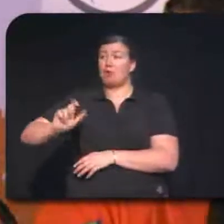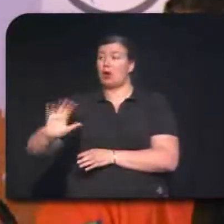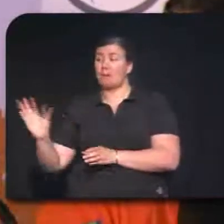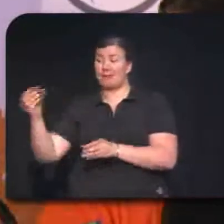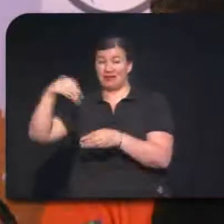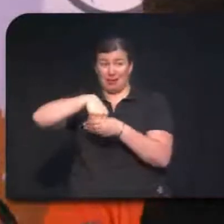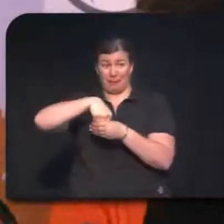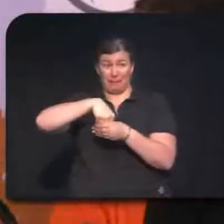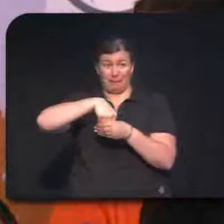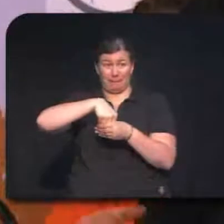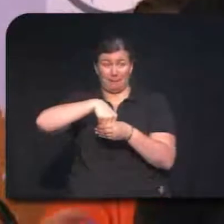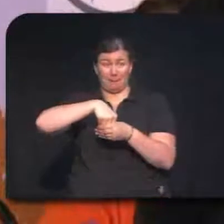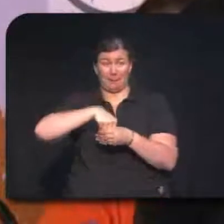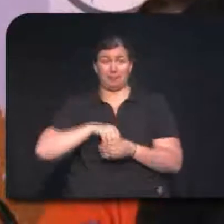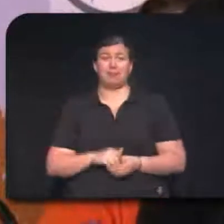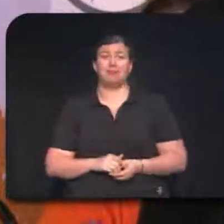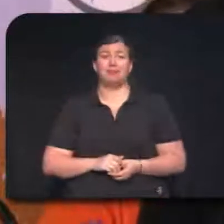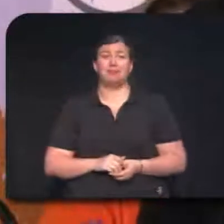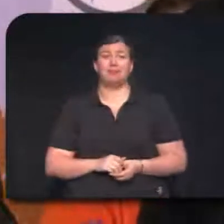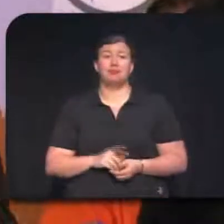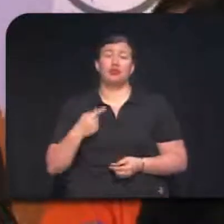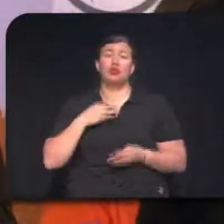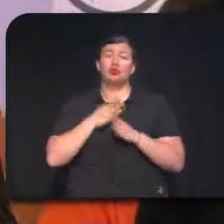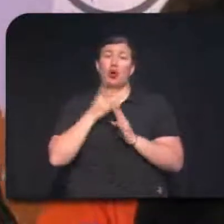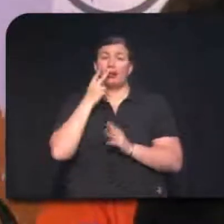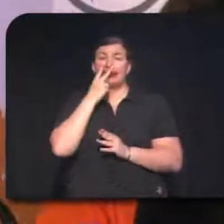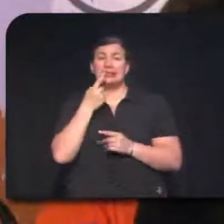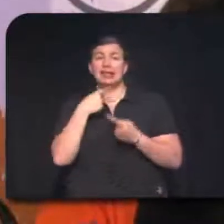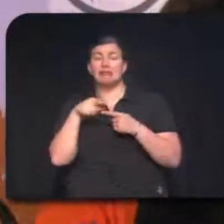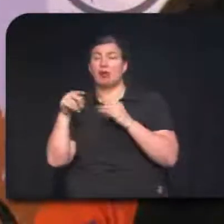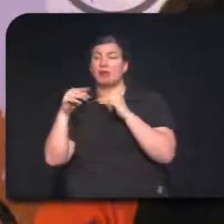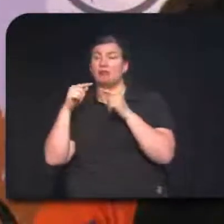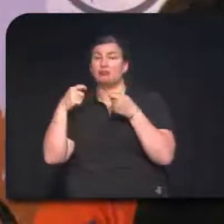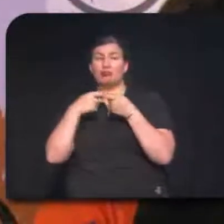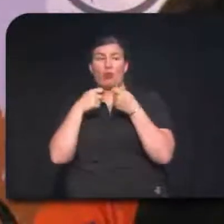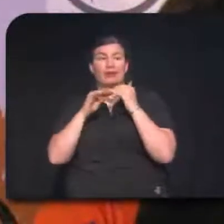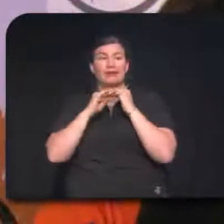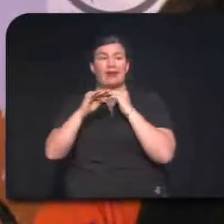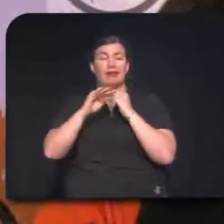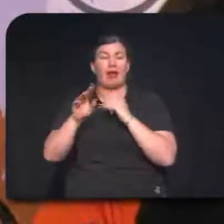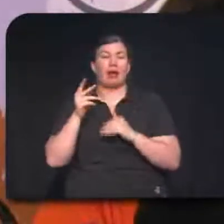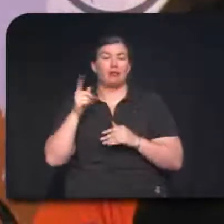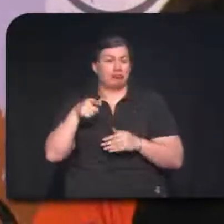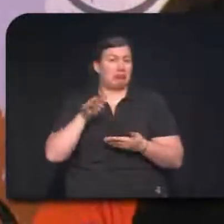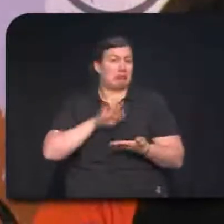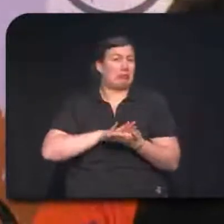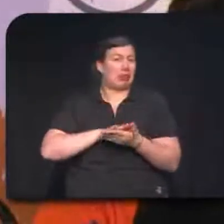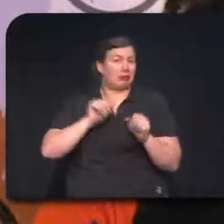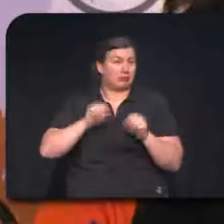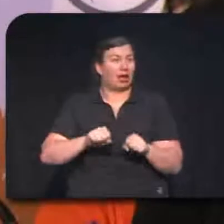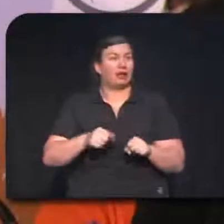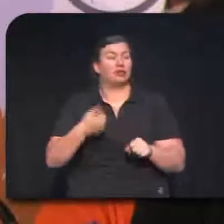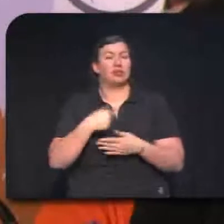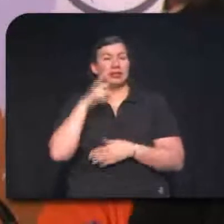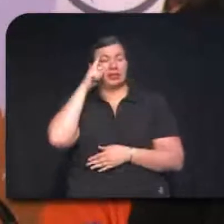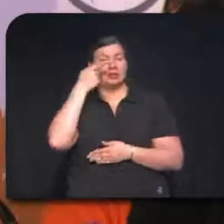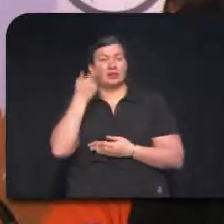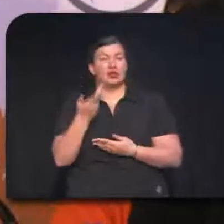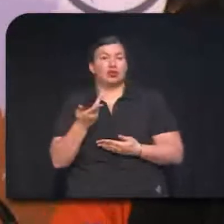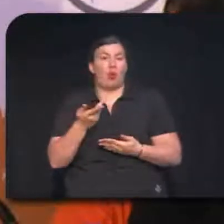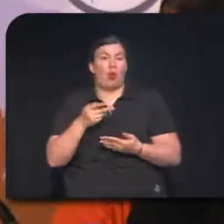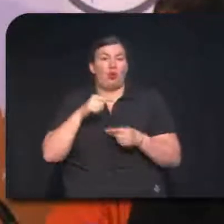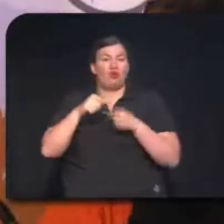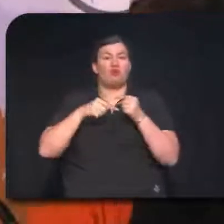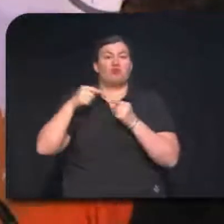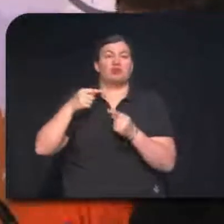wir haben ja in Island gesehen also was klappt und ich weise darauf hin dass wenn wir das im Programm aufnehmen dann haben wir eine Alleinstellungsmerkmal was das